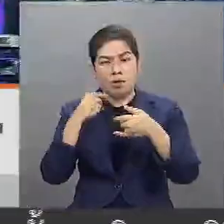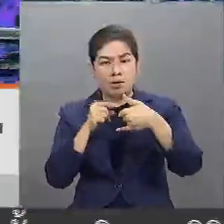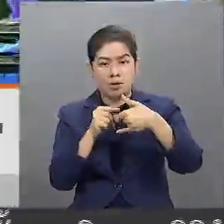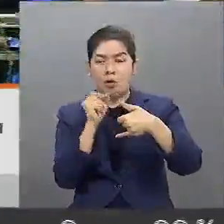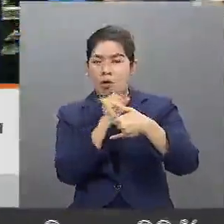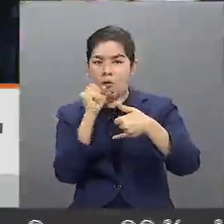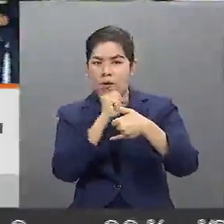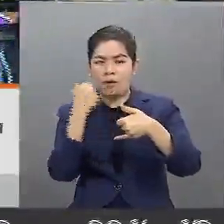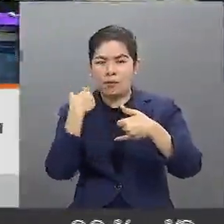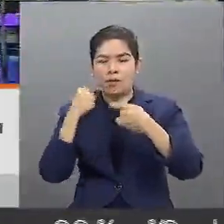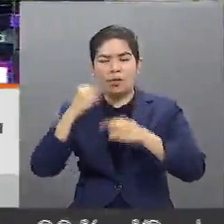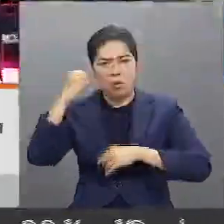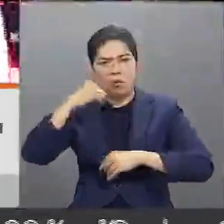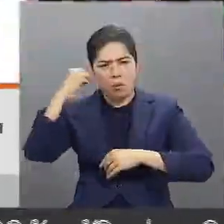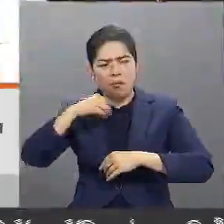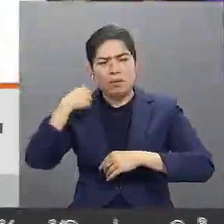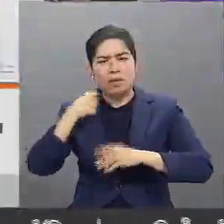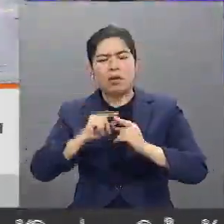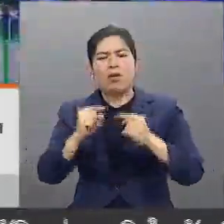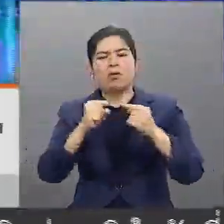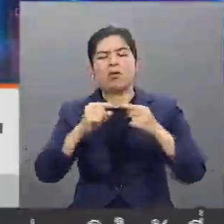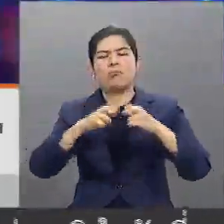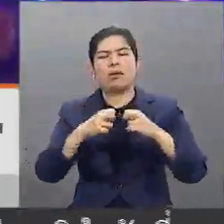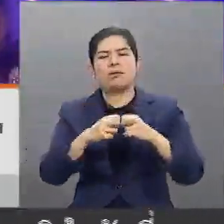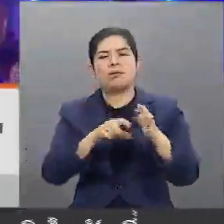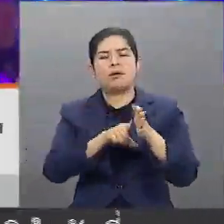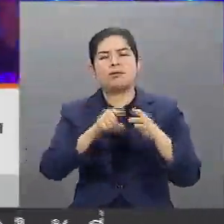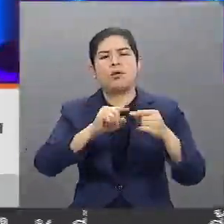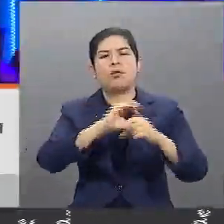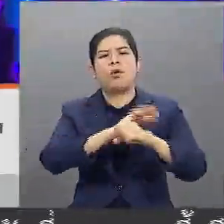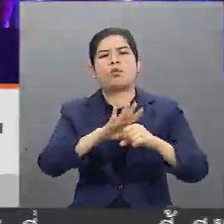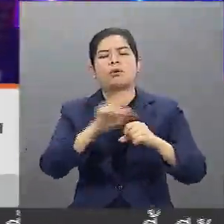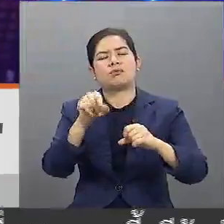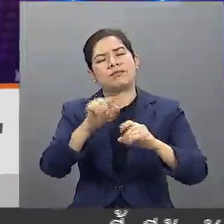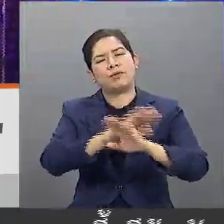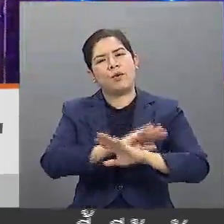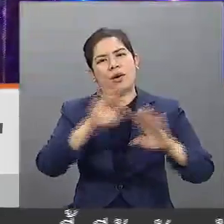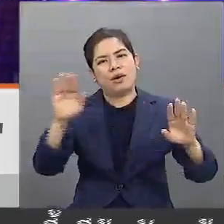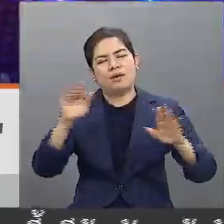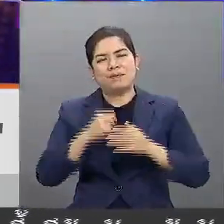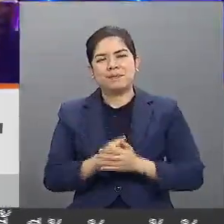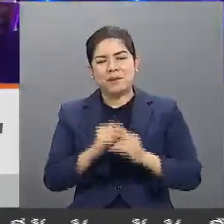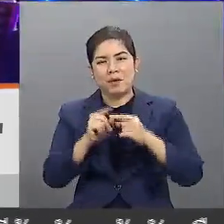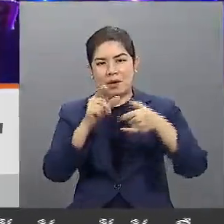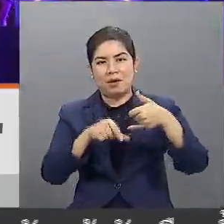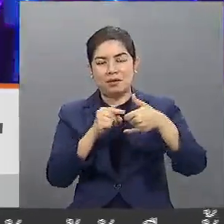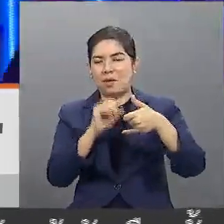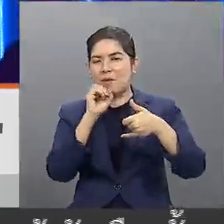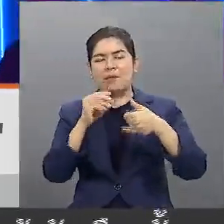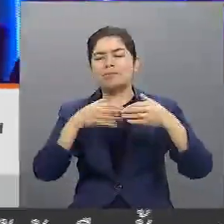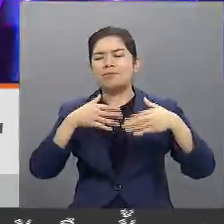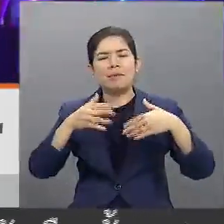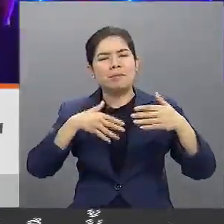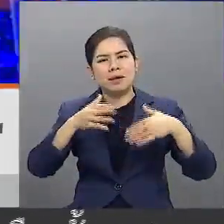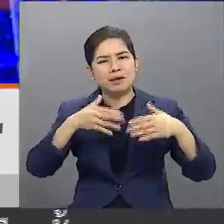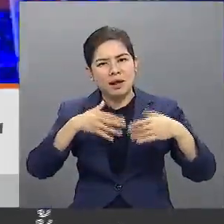ควิดที่งานถูกยกเลิกหมดเกลี้ยงแต่แค่นี้สำหรับแม่ลาวันถือว่าเรื่องจิ๊บๆเพราะผ่านประสบการณ์ที่ต้องพิสูจน์ความ